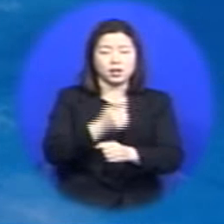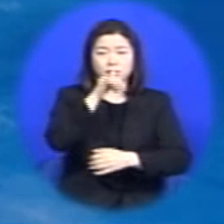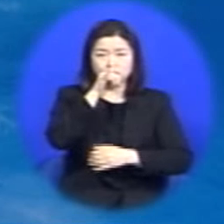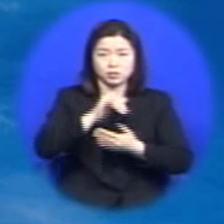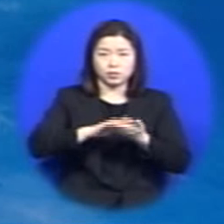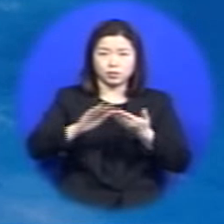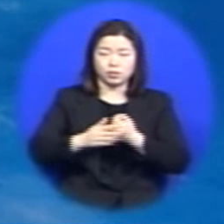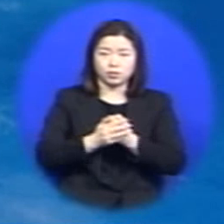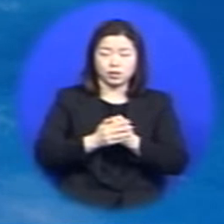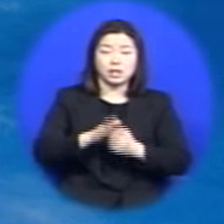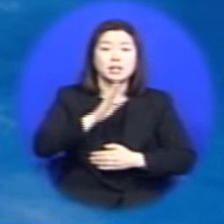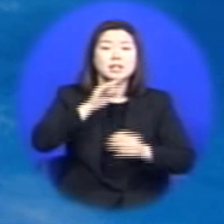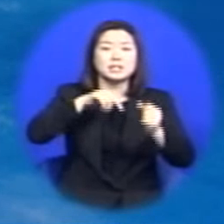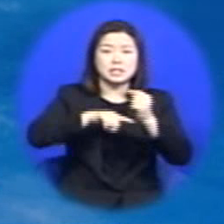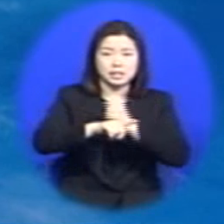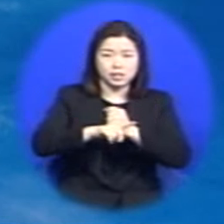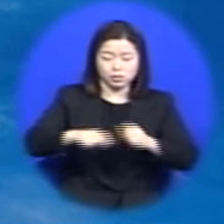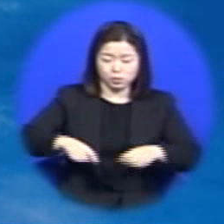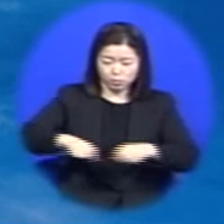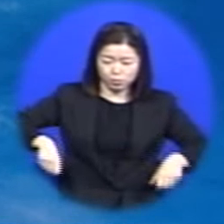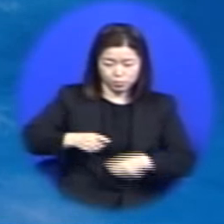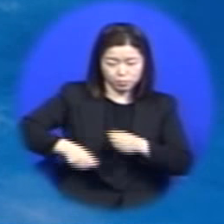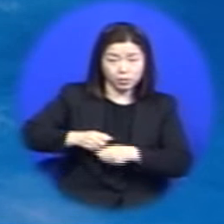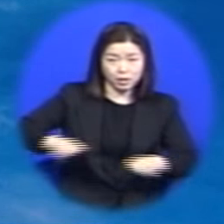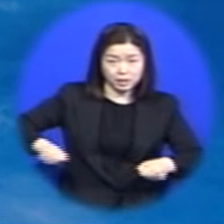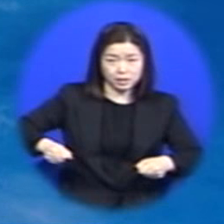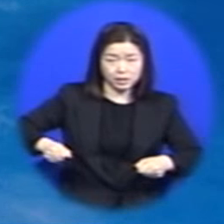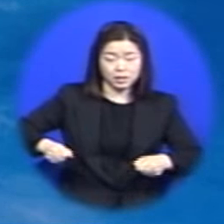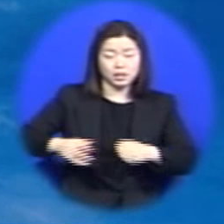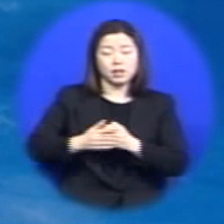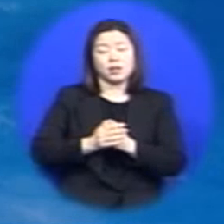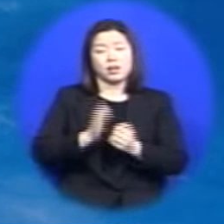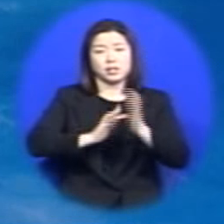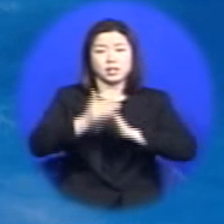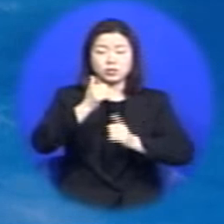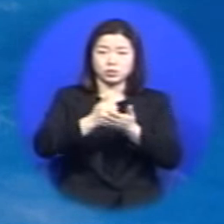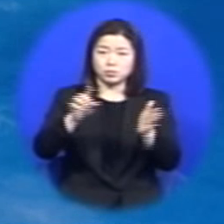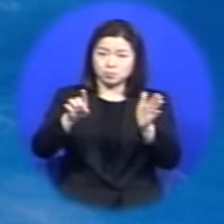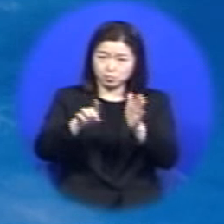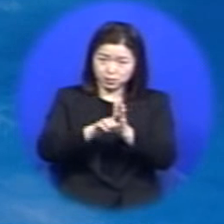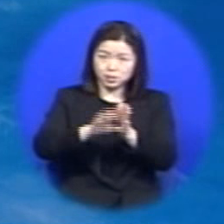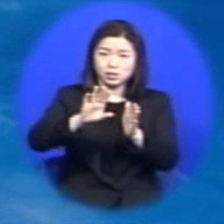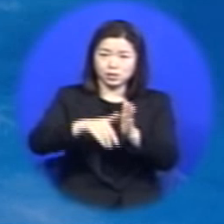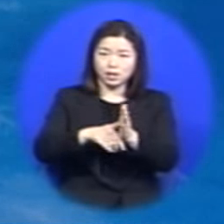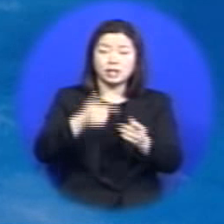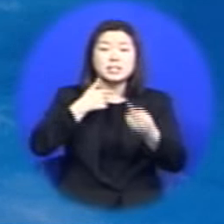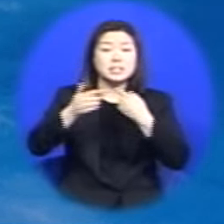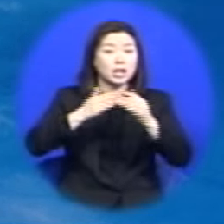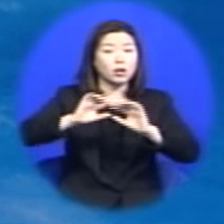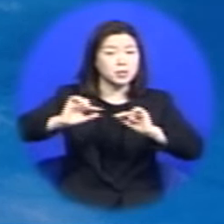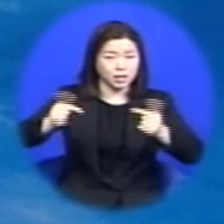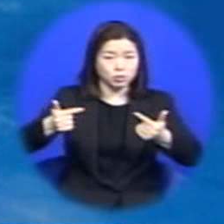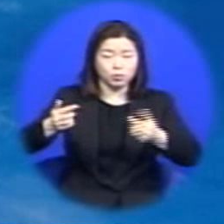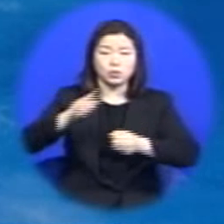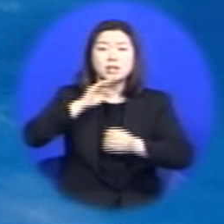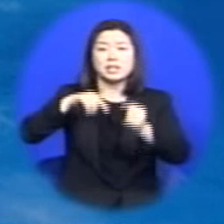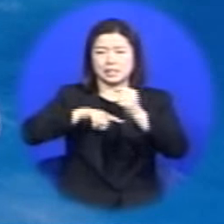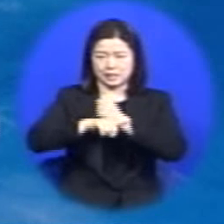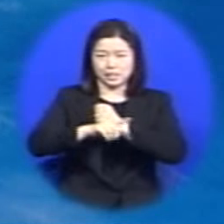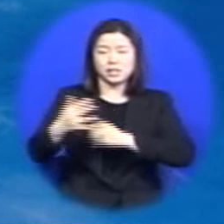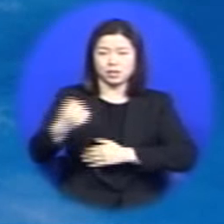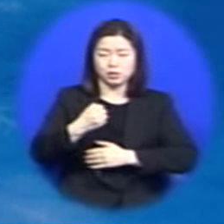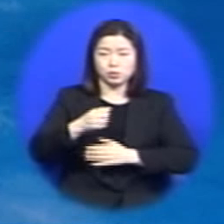진리로 허리띠를 띠라. 예수님을 믿어도 체험이 아니고 진리예요. 주